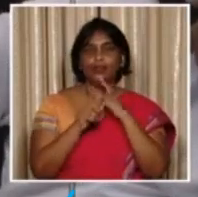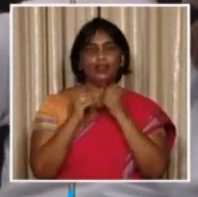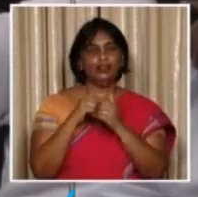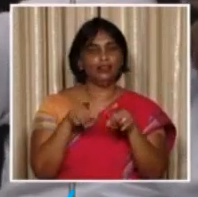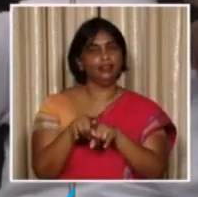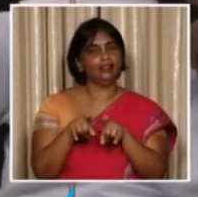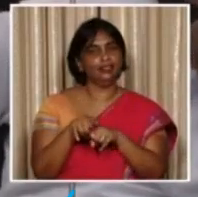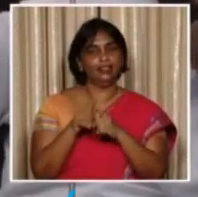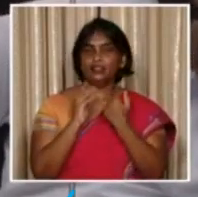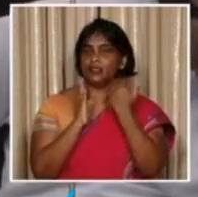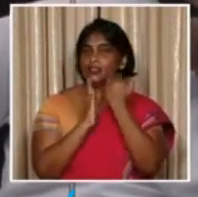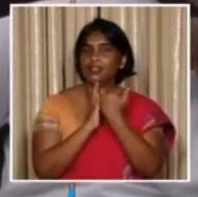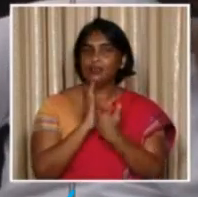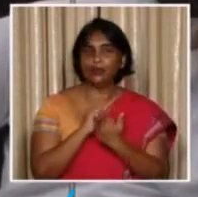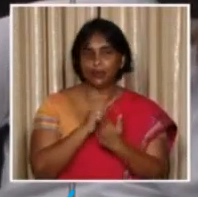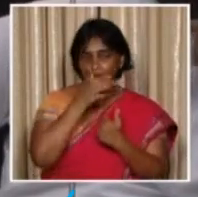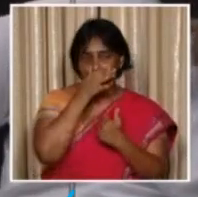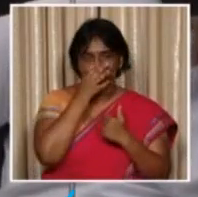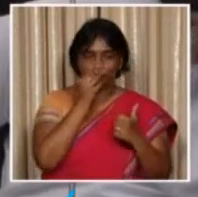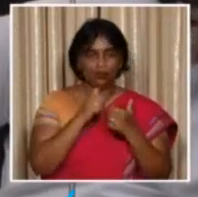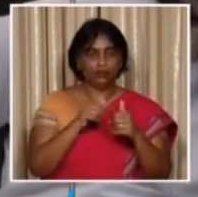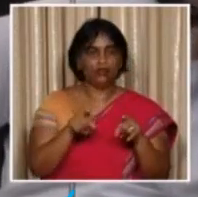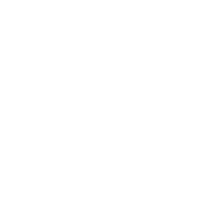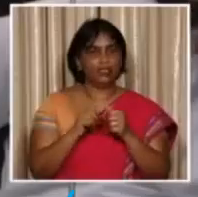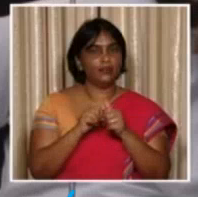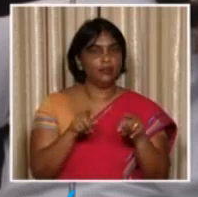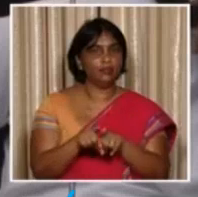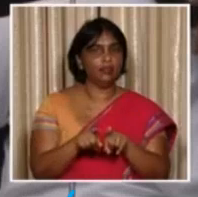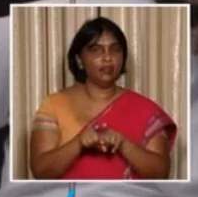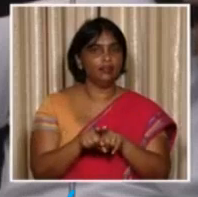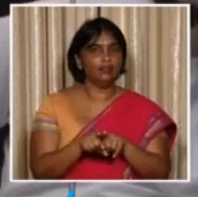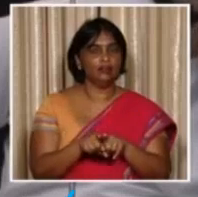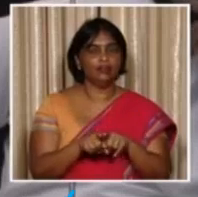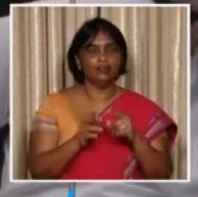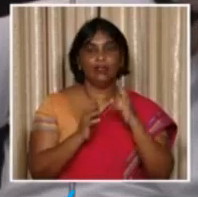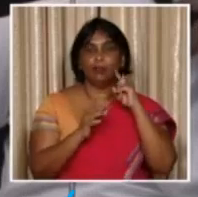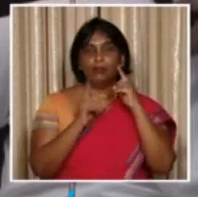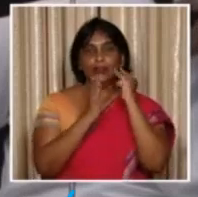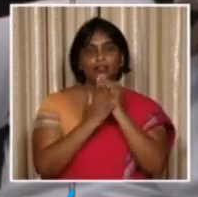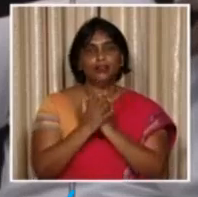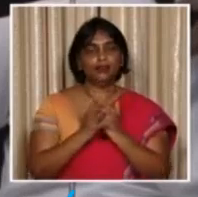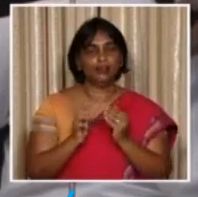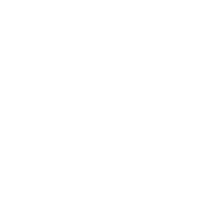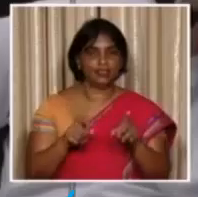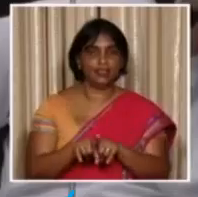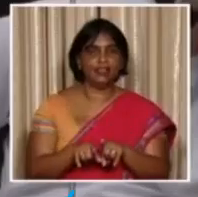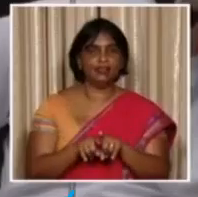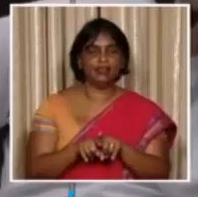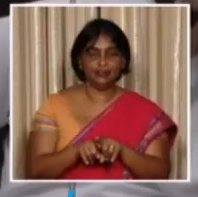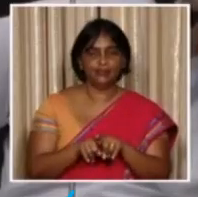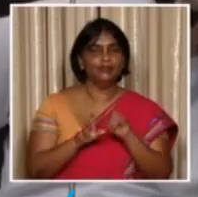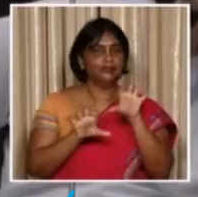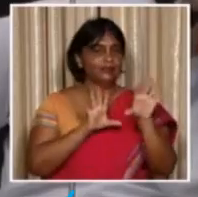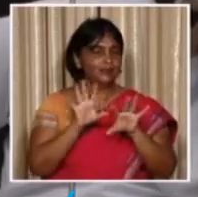සභාව සම්පූර්ණයෙන්ම ඒකට පච්චිරුවේ මගේ වෛරකාරයෝ තමයි පච්චිරුවේ ඒ කාලේ ආණ්ඩුව තුල තිබුණු අභ්‍යන්තර ගැටුම් නිසා ඒ